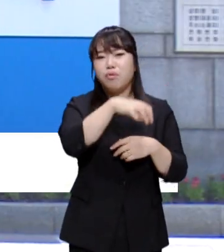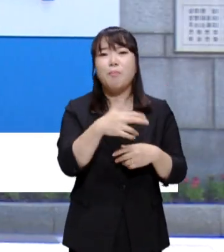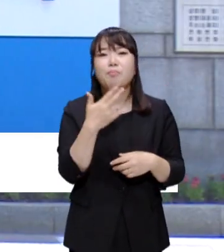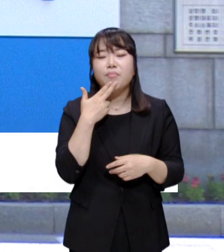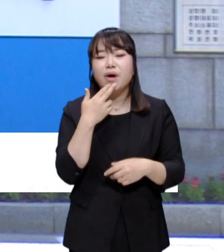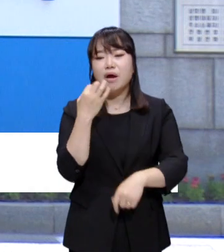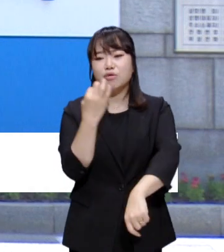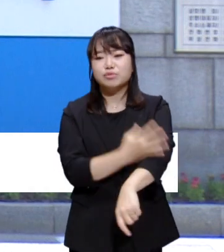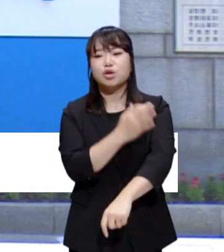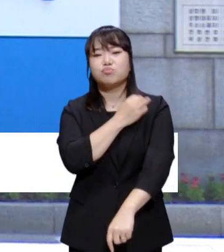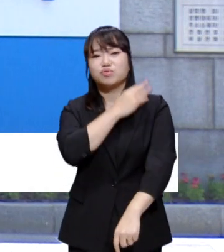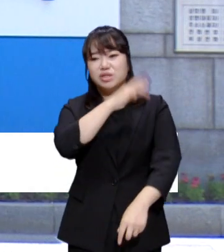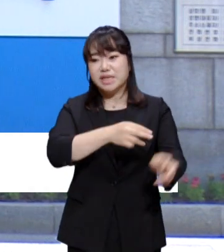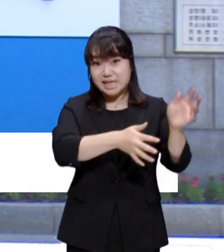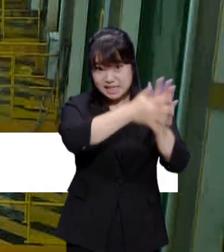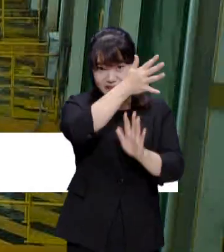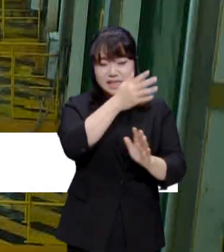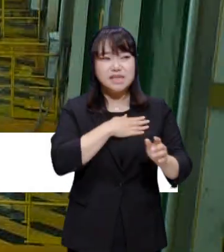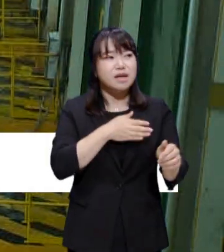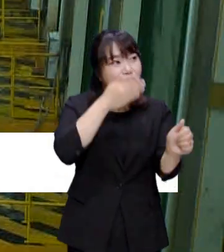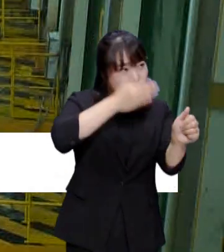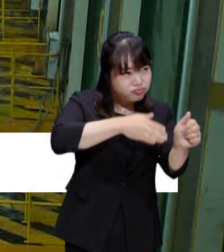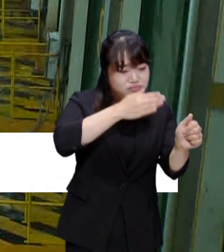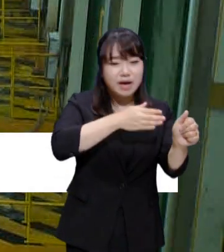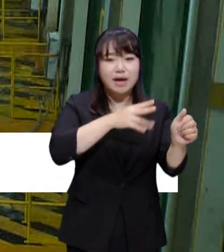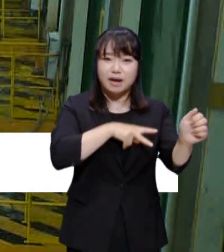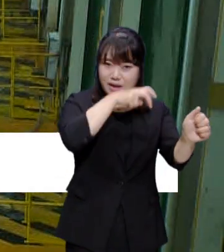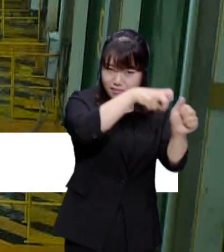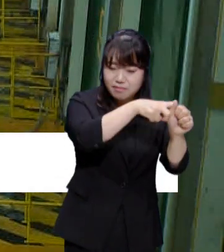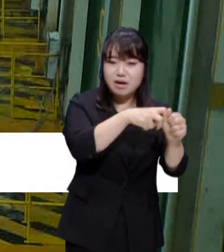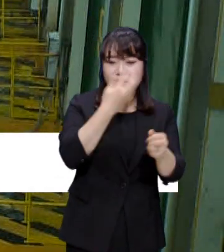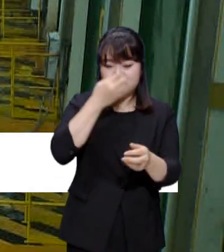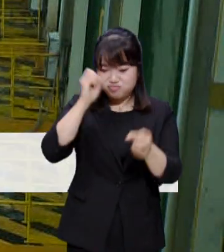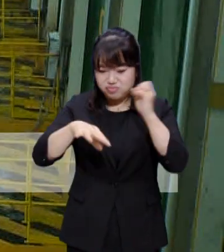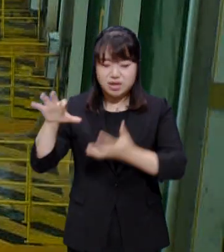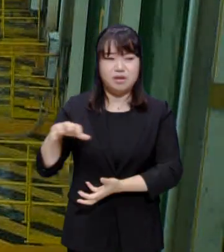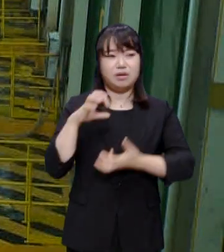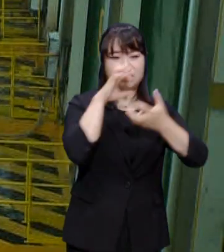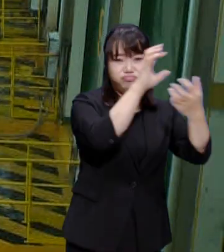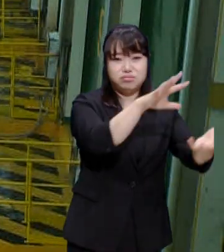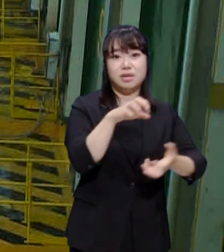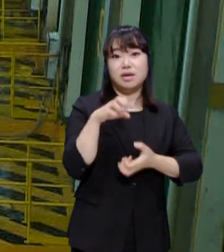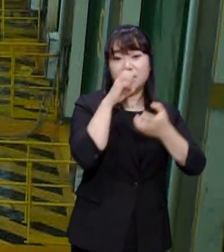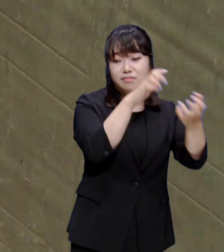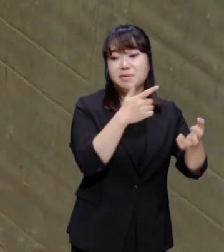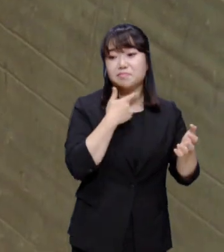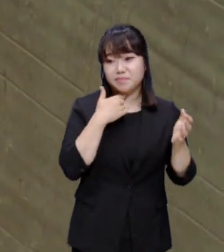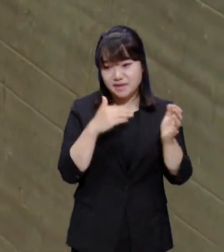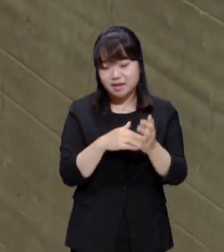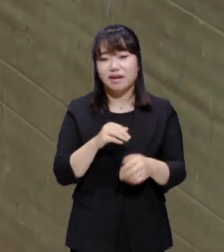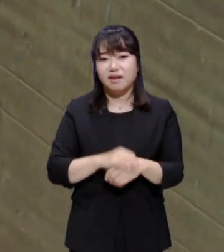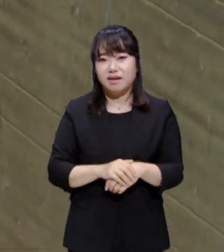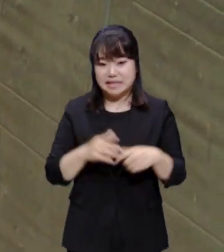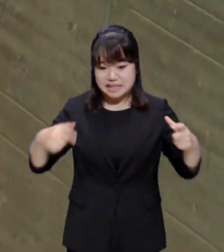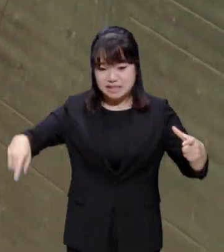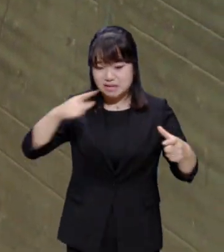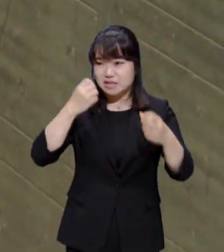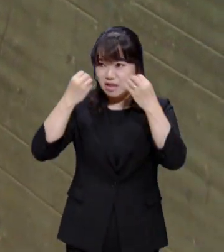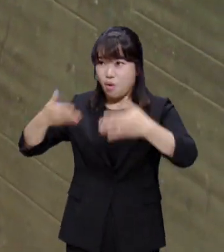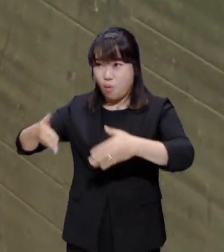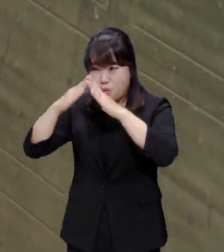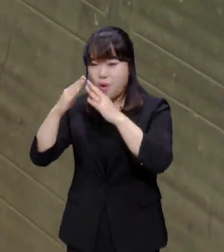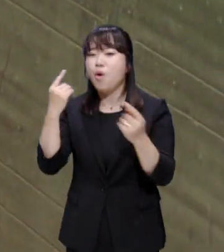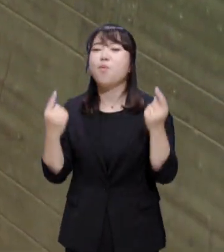부천시의 자원순환센터를 함께 쓰는 방안을 추진해왔습니다. 지역에 새로 짓는 대신 인근